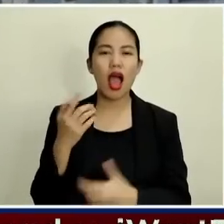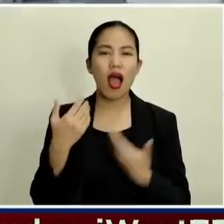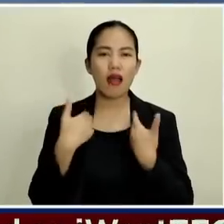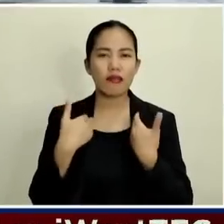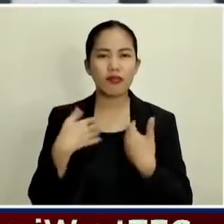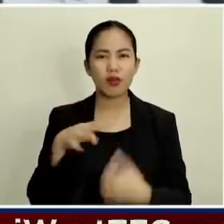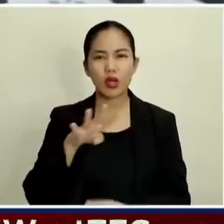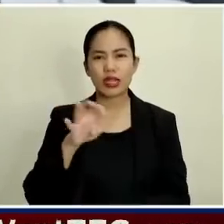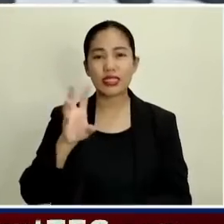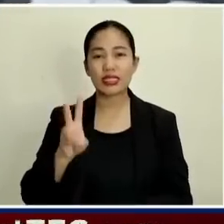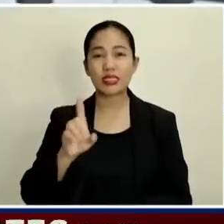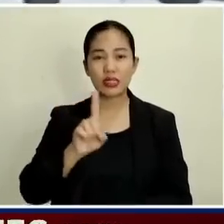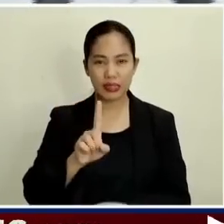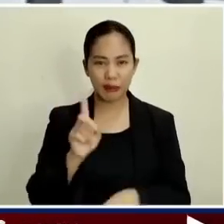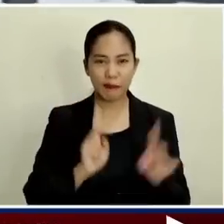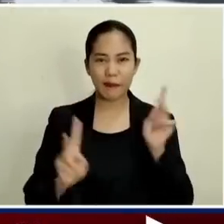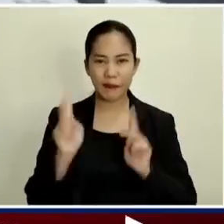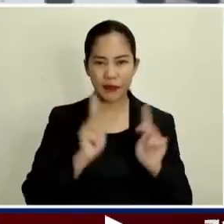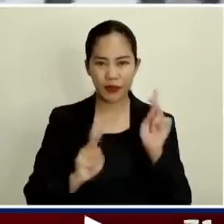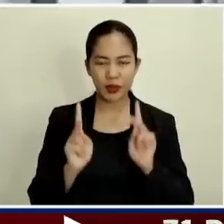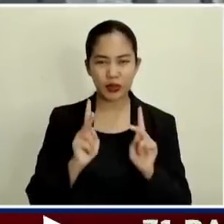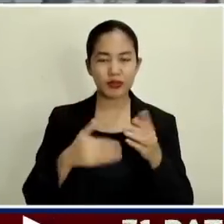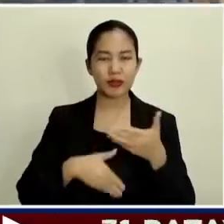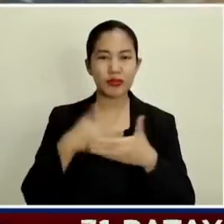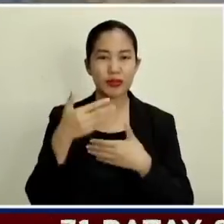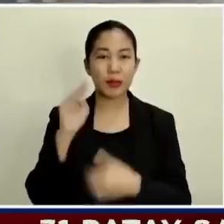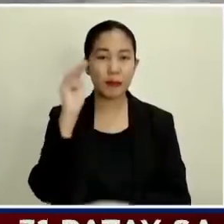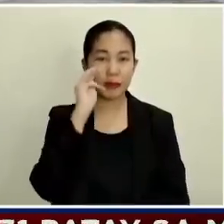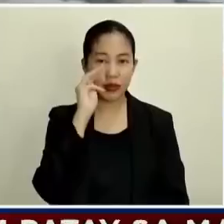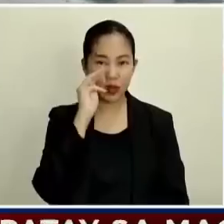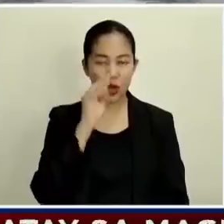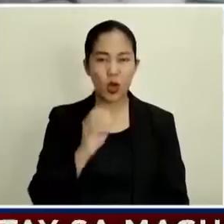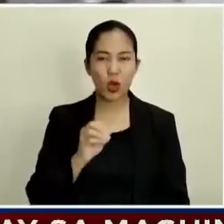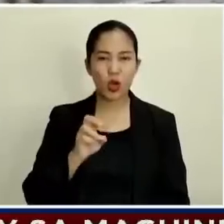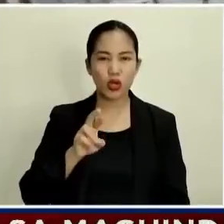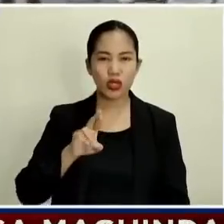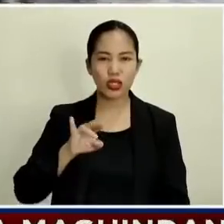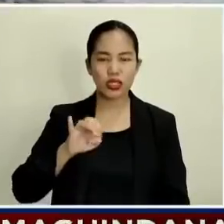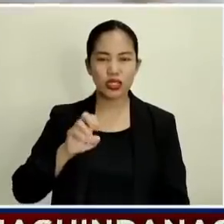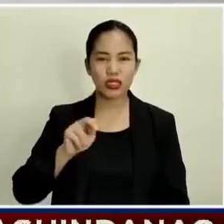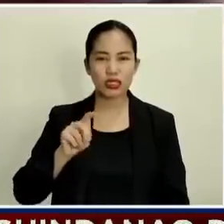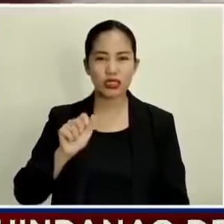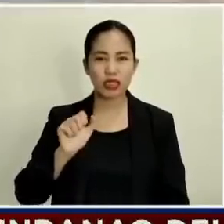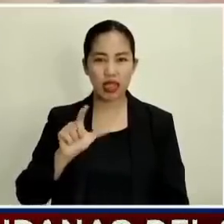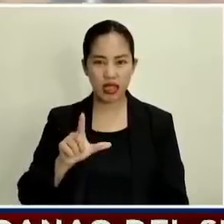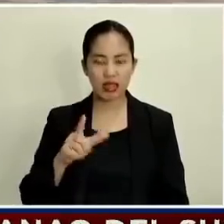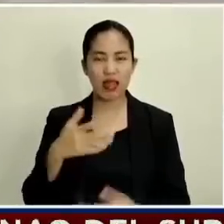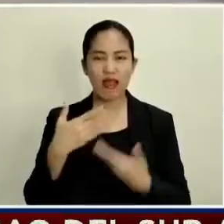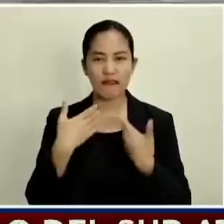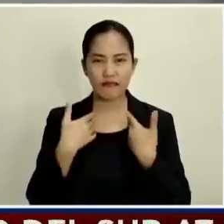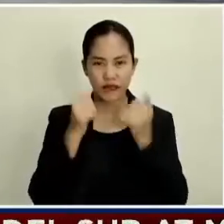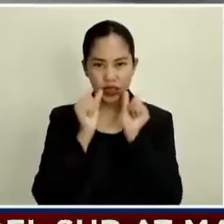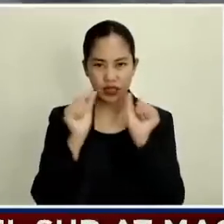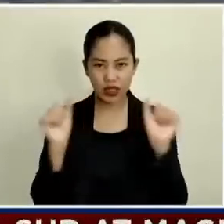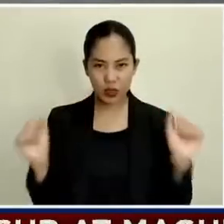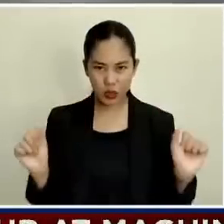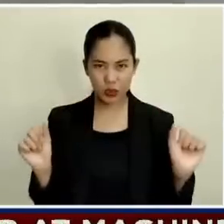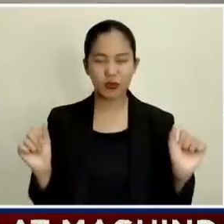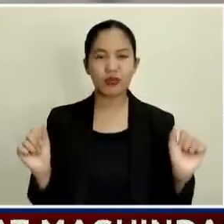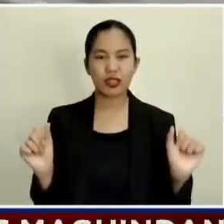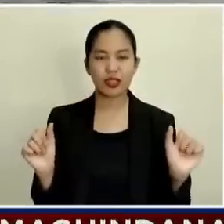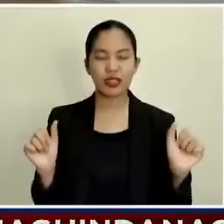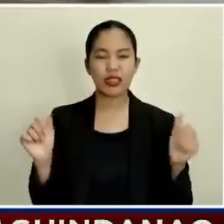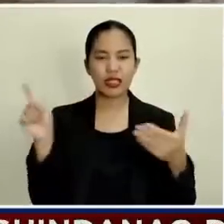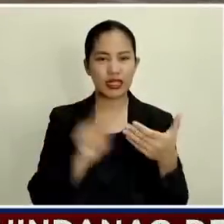pasahero. Sa Mindoro Oriental, alas 11 kaninang umaga nang i-anunsyo ang kanselasyon ng lahat ng biyahe